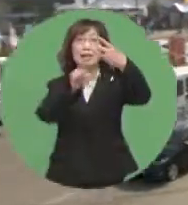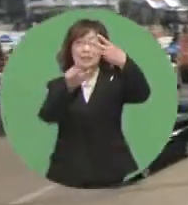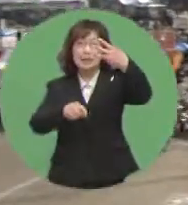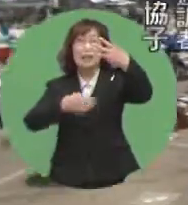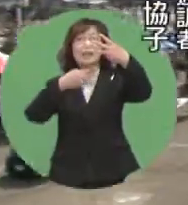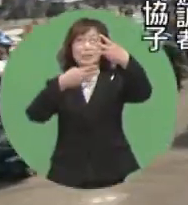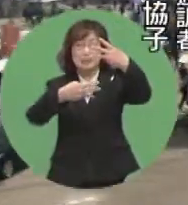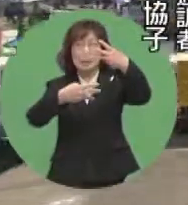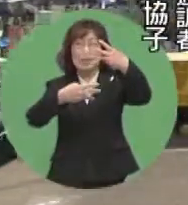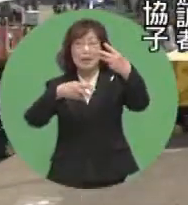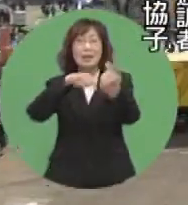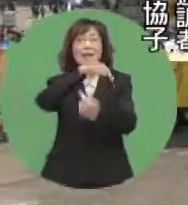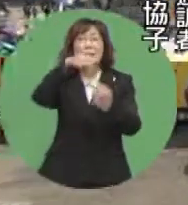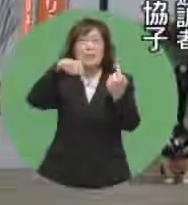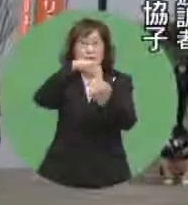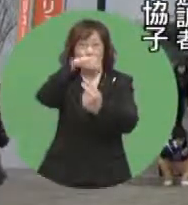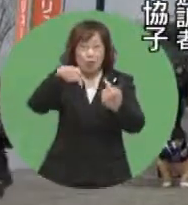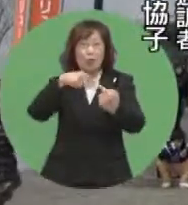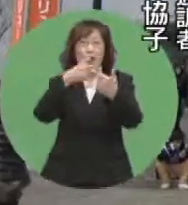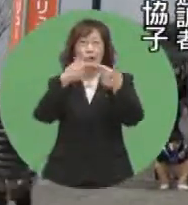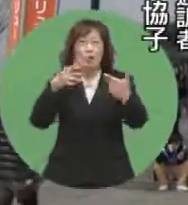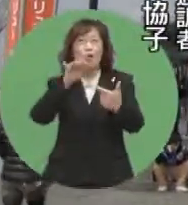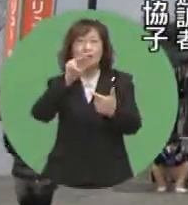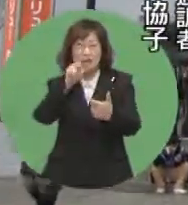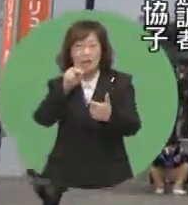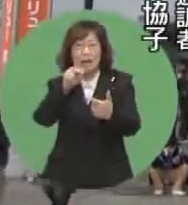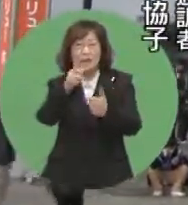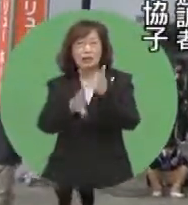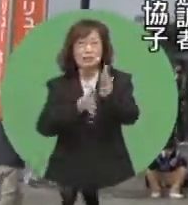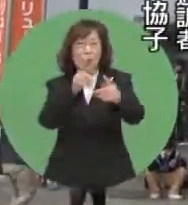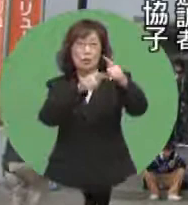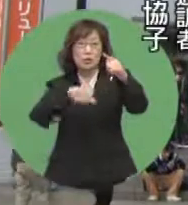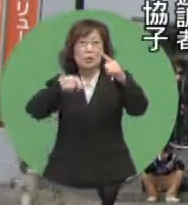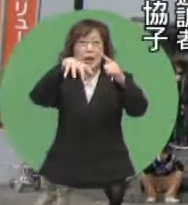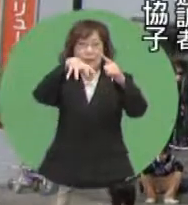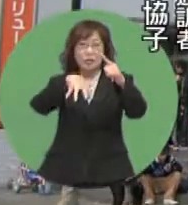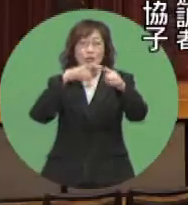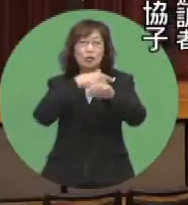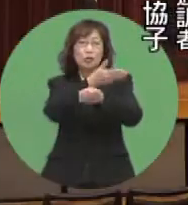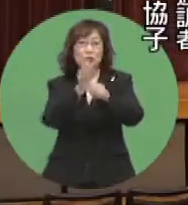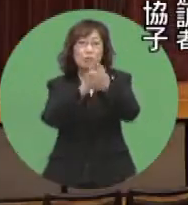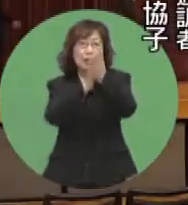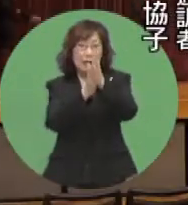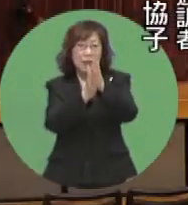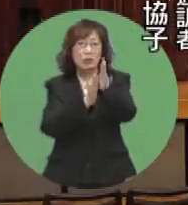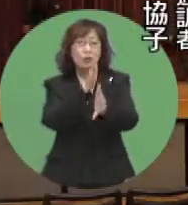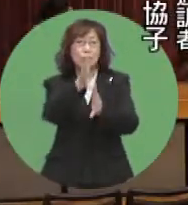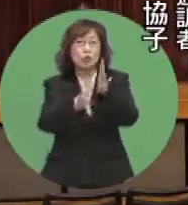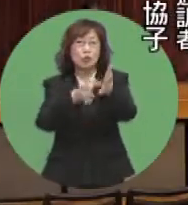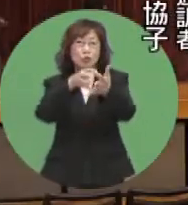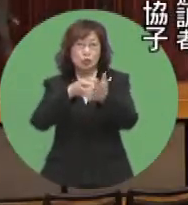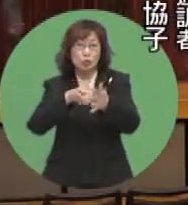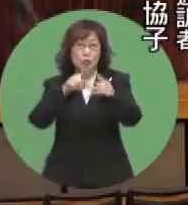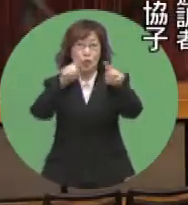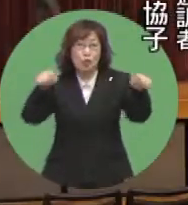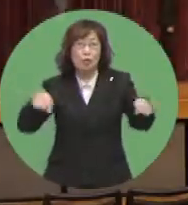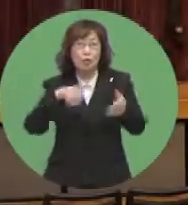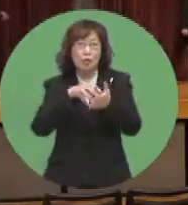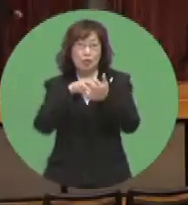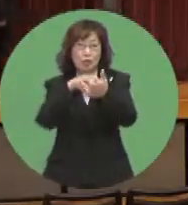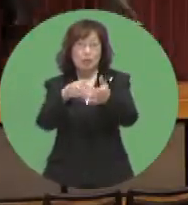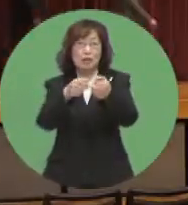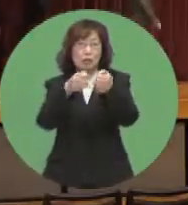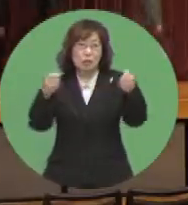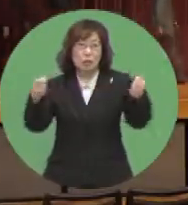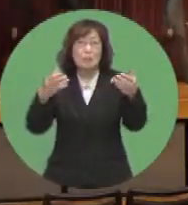3月3日、鳴門市の鳴門大塚スポーツパークで徳島県スポーツ賞表彰式が行われました。